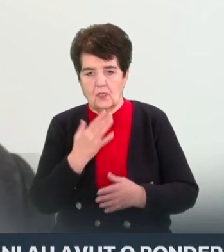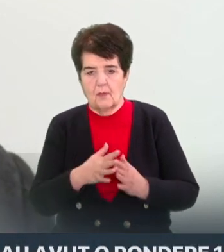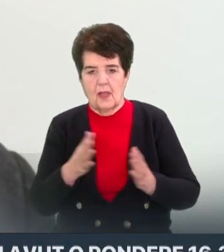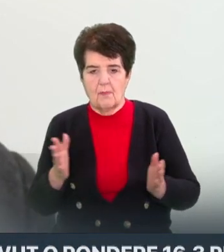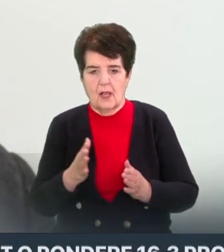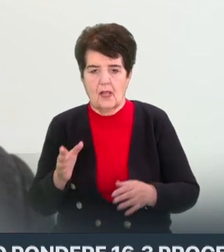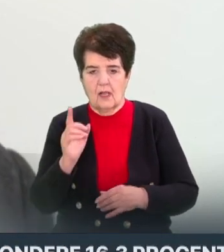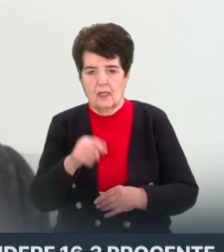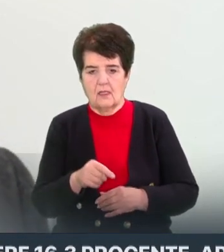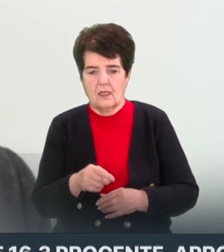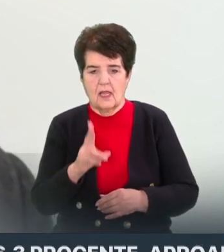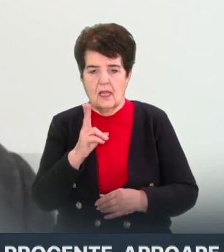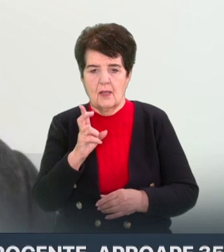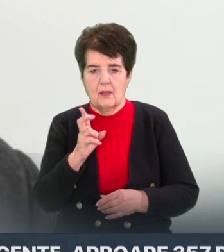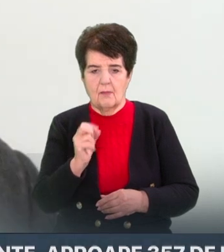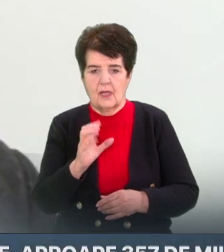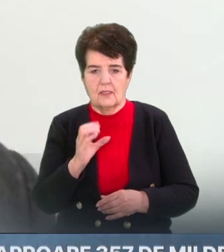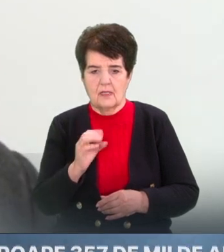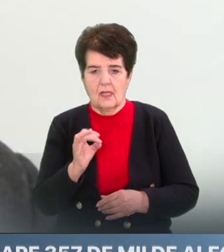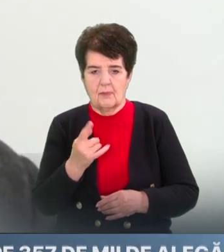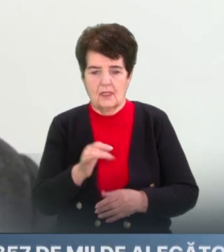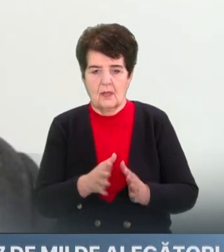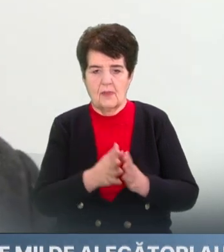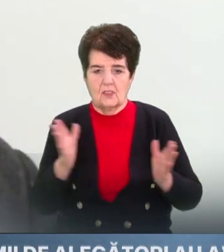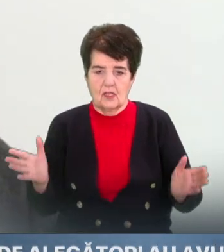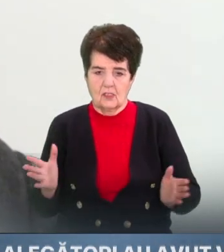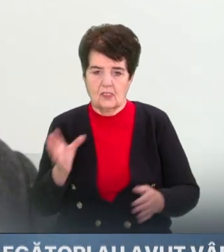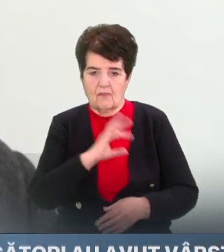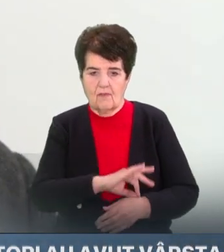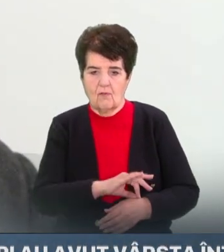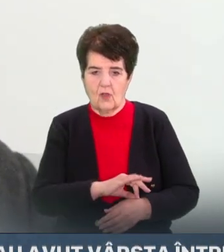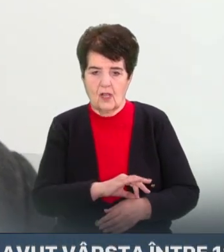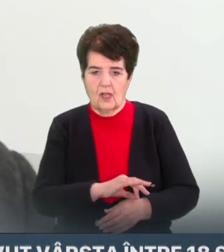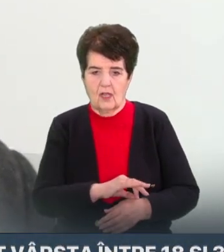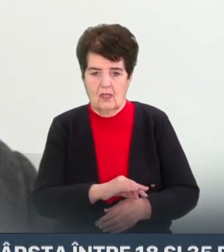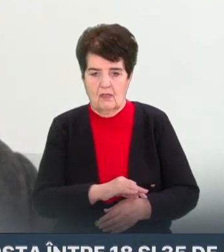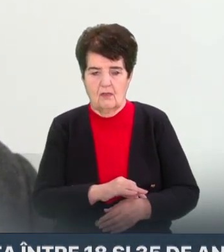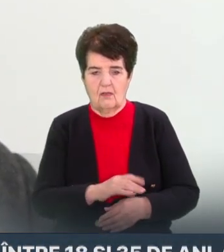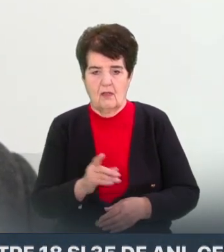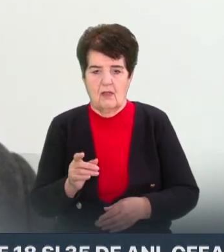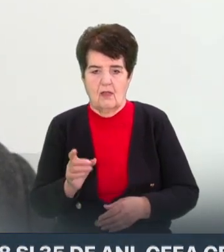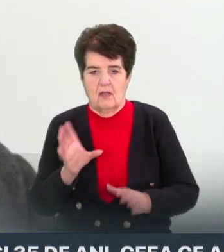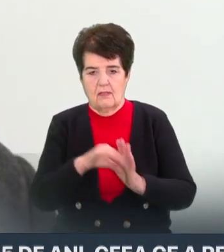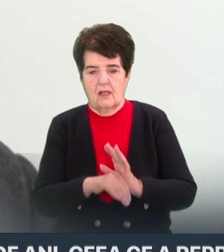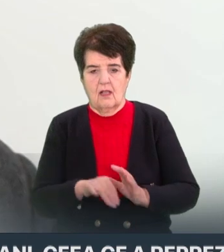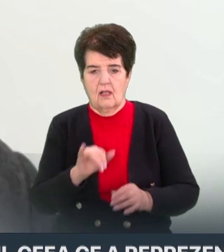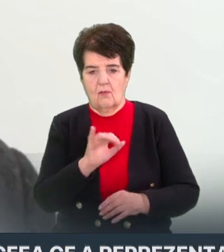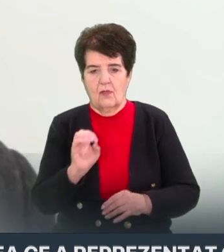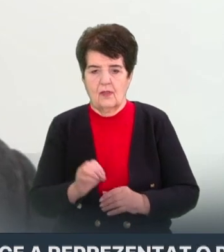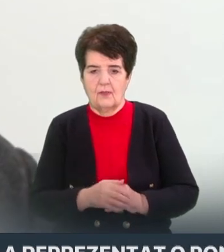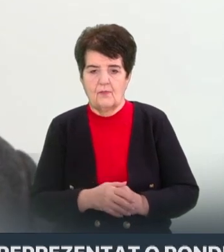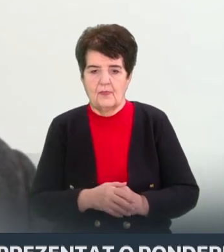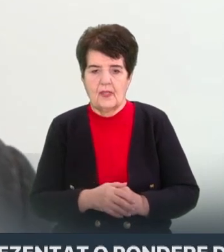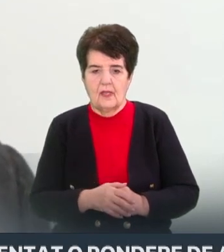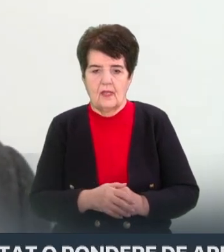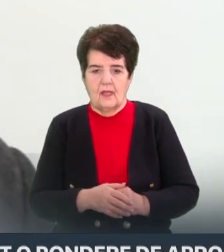zicem, raionul Basarabeasca, care și-a votat majoritar în favoarea referendumului pentru integrare europeană. Din